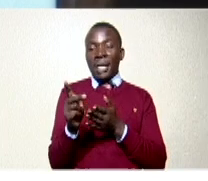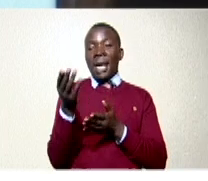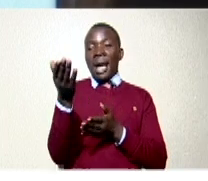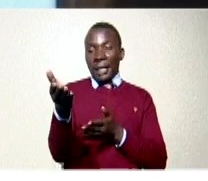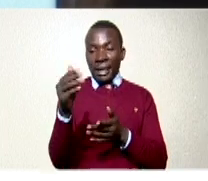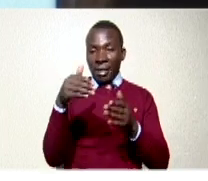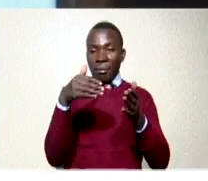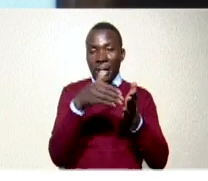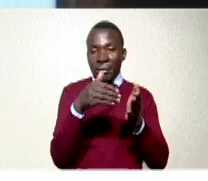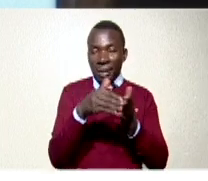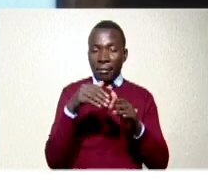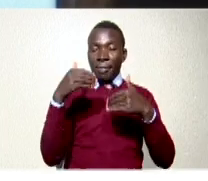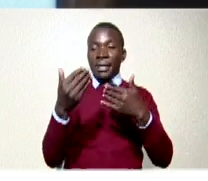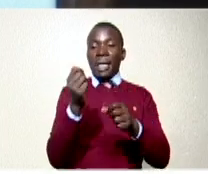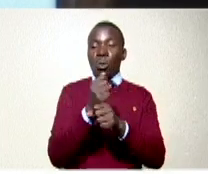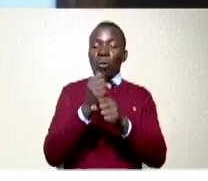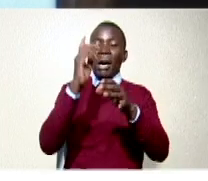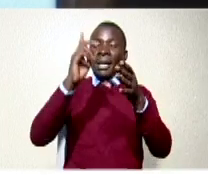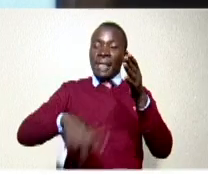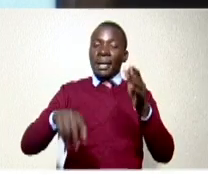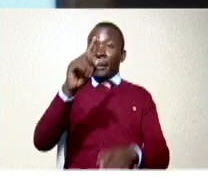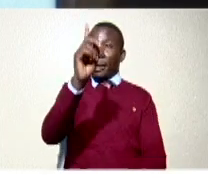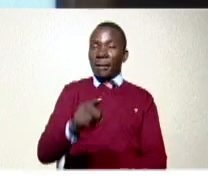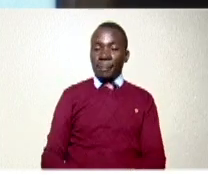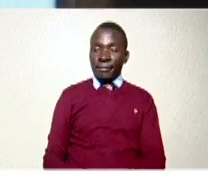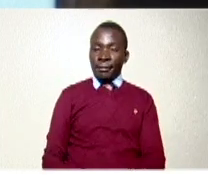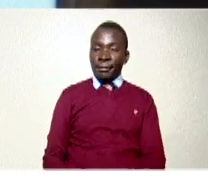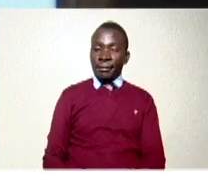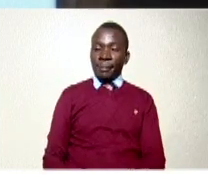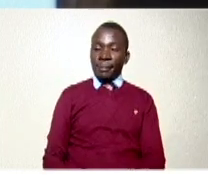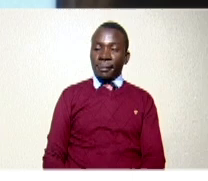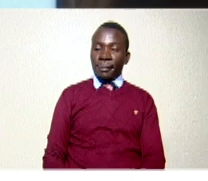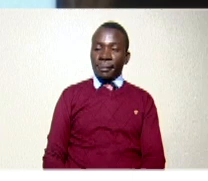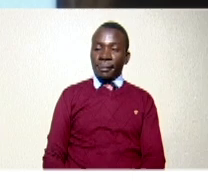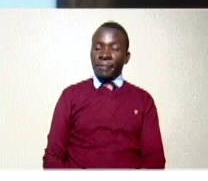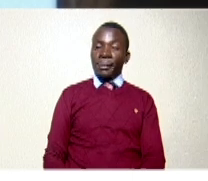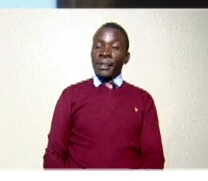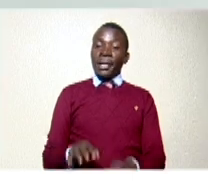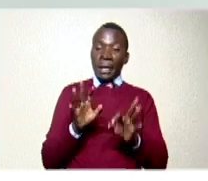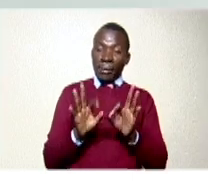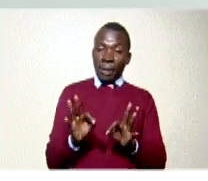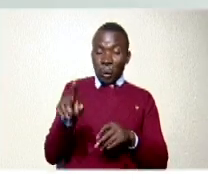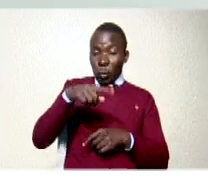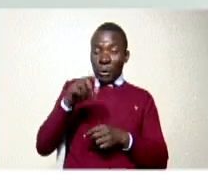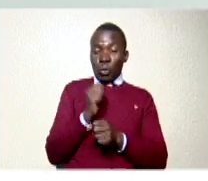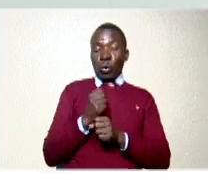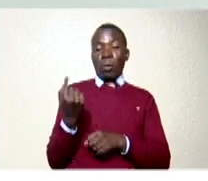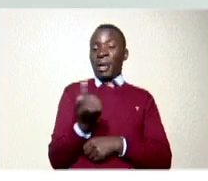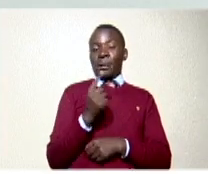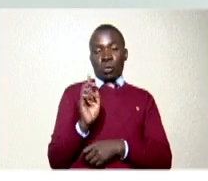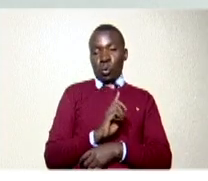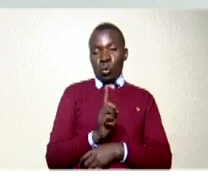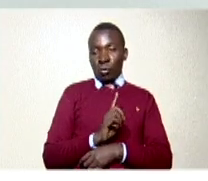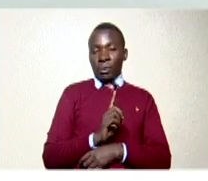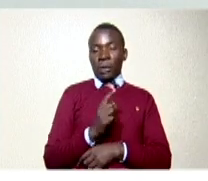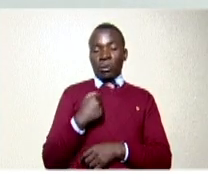haracyarimo imbogamizi, icyo gihe hakorwa iki? Ibi dukora ntabwo tubikora twenyine.